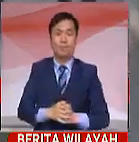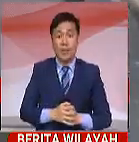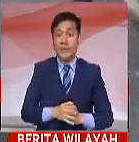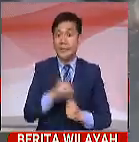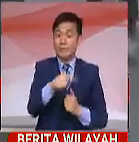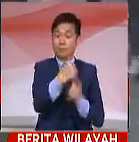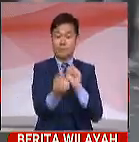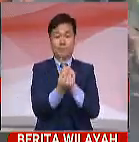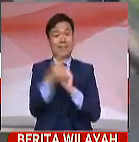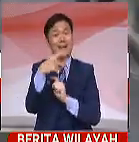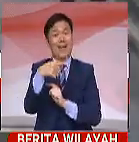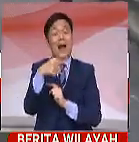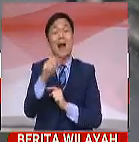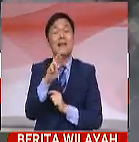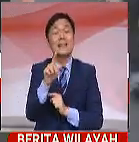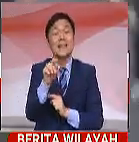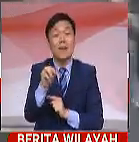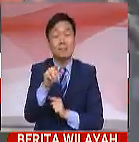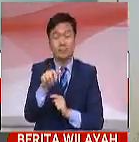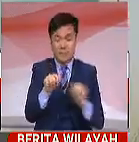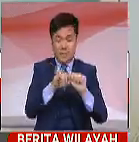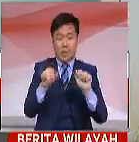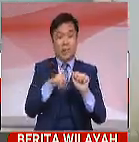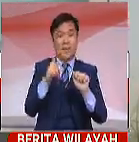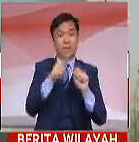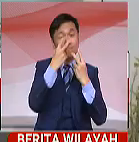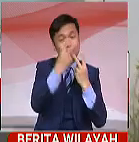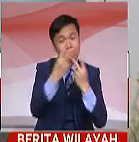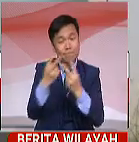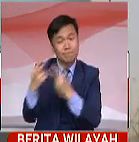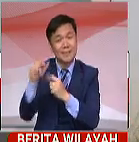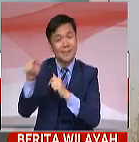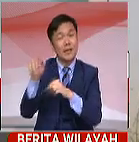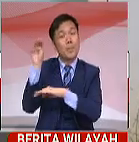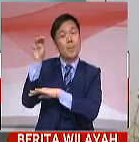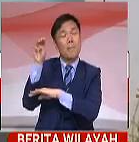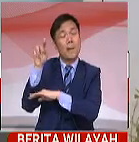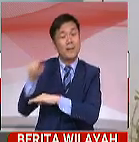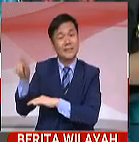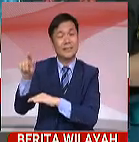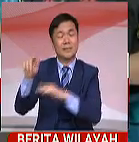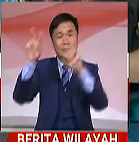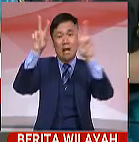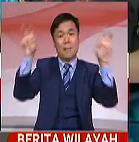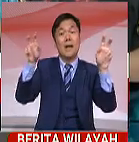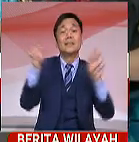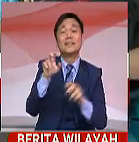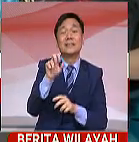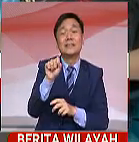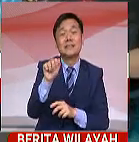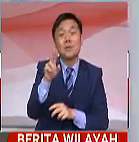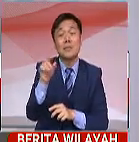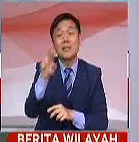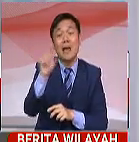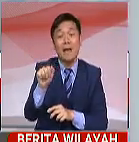pemberita RTM sempena lawatan kerja Menteri Tugas-Tugas Khas Negeri Sabah dan ziarah dakwah kelas bimbingan saudara kita di Masjid